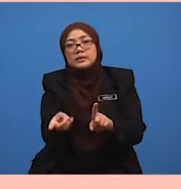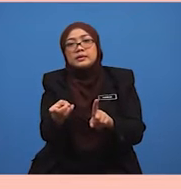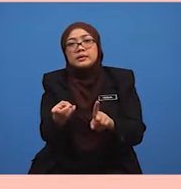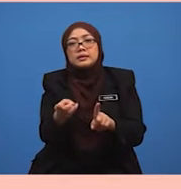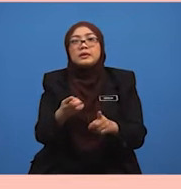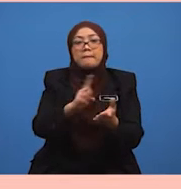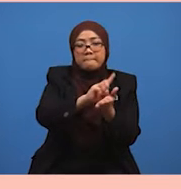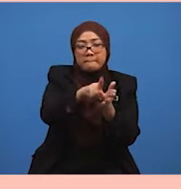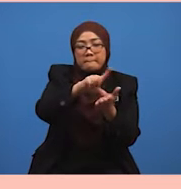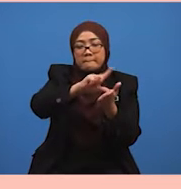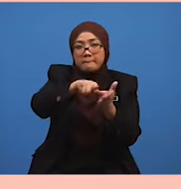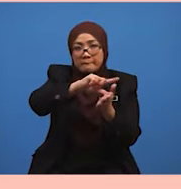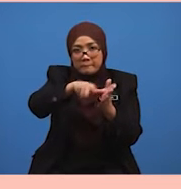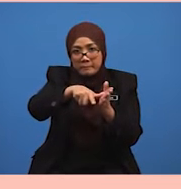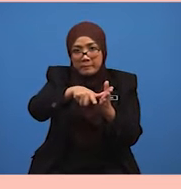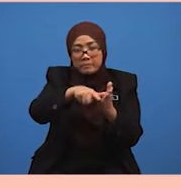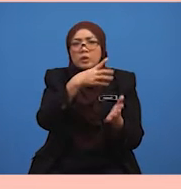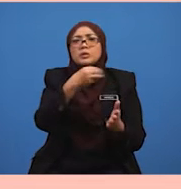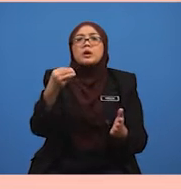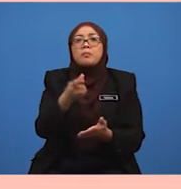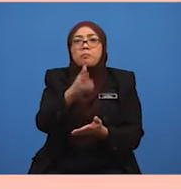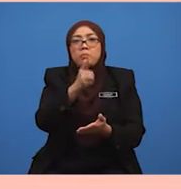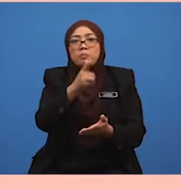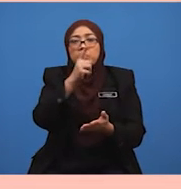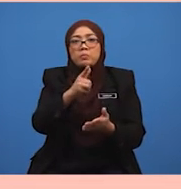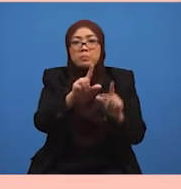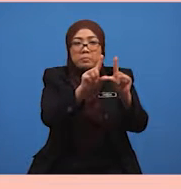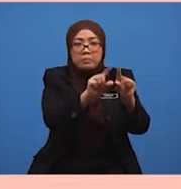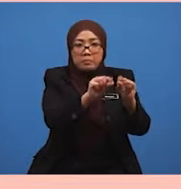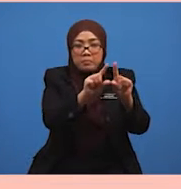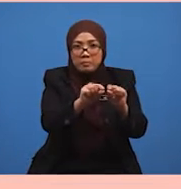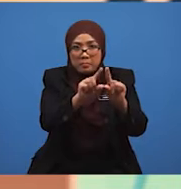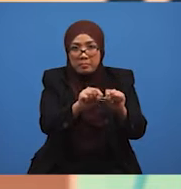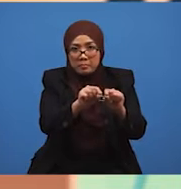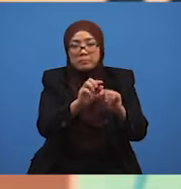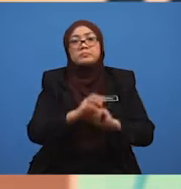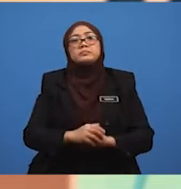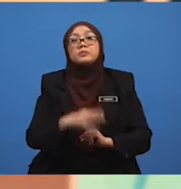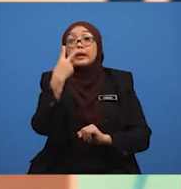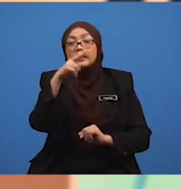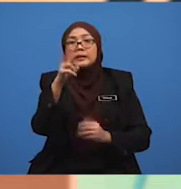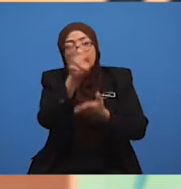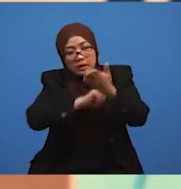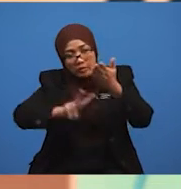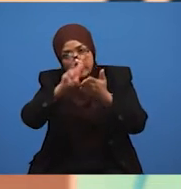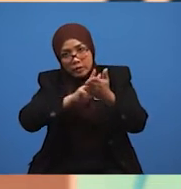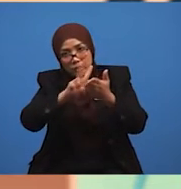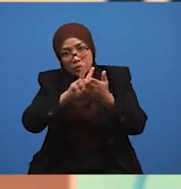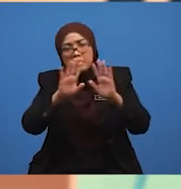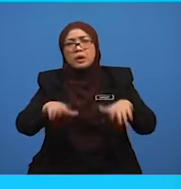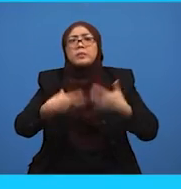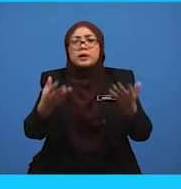bahagi dan pistol pelekat panas. Saksikanlah video bagaimana robot